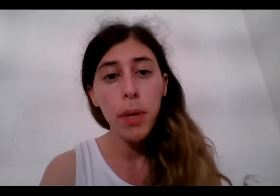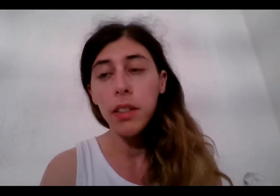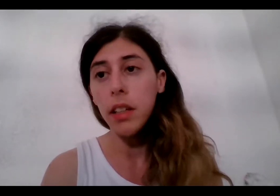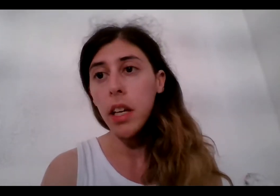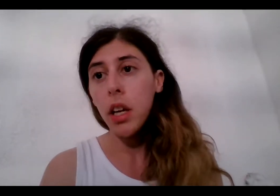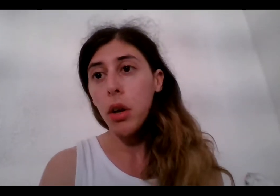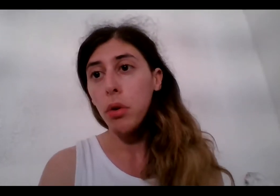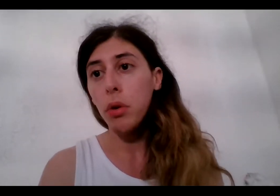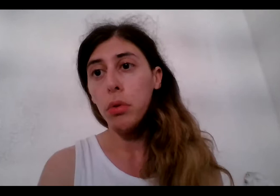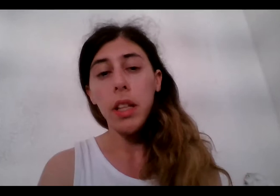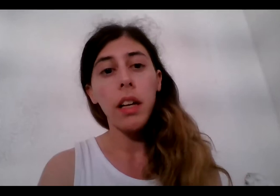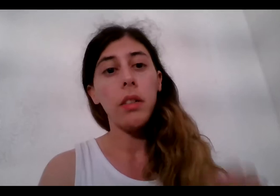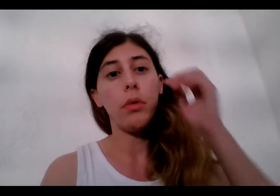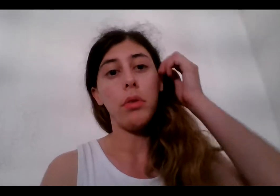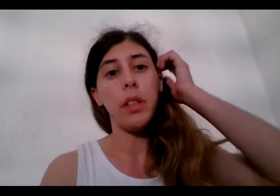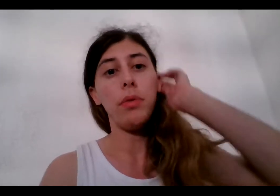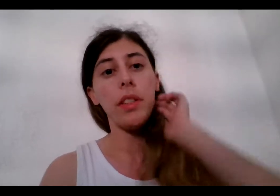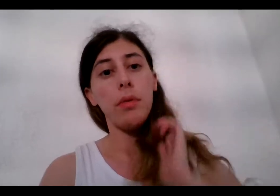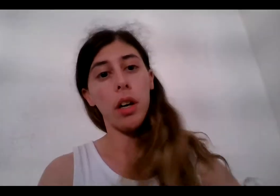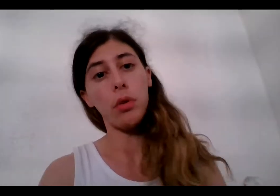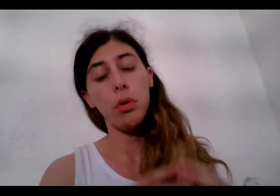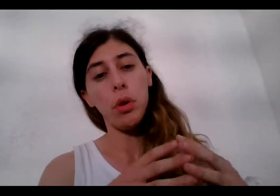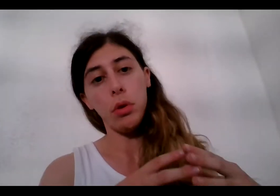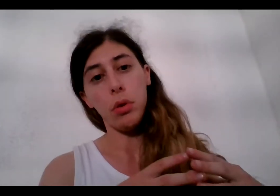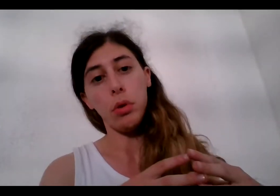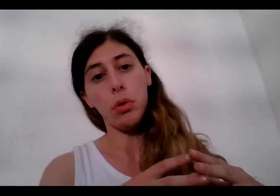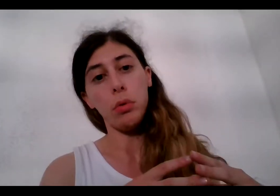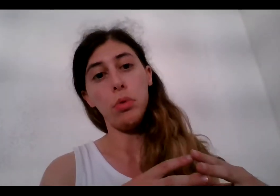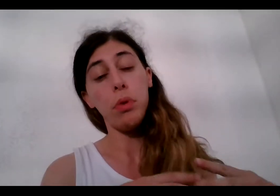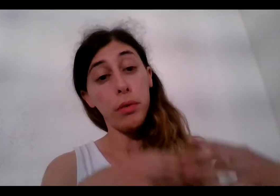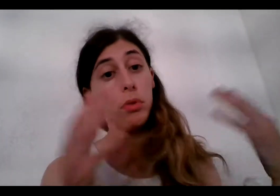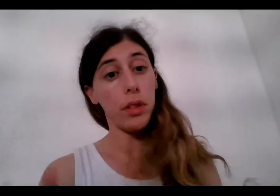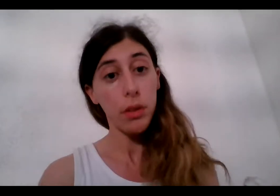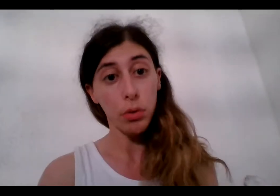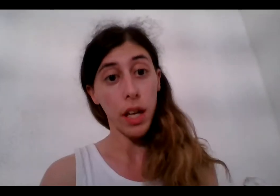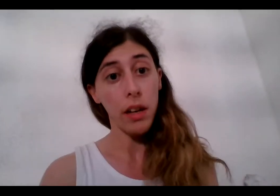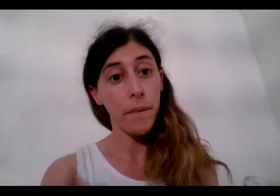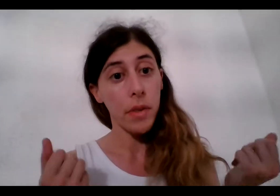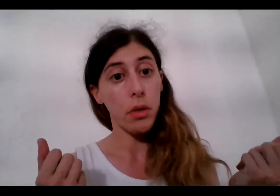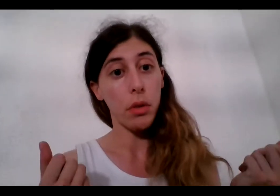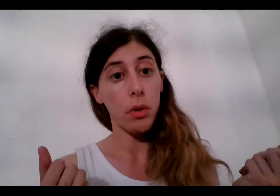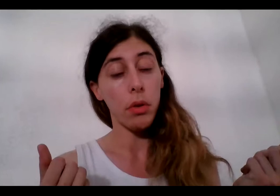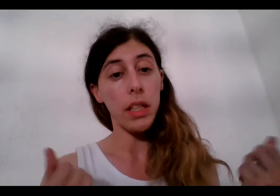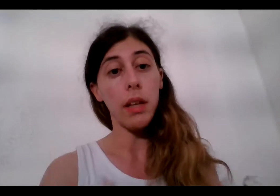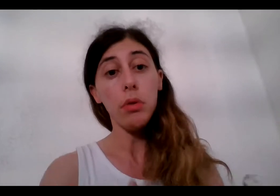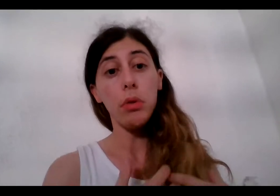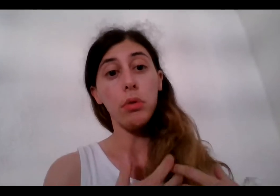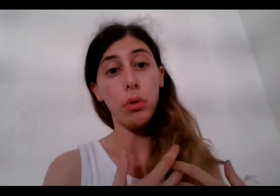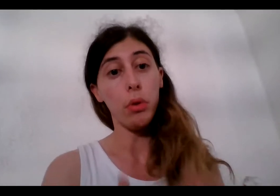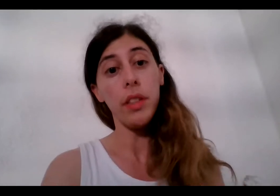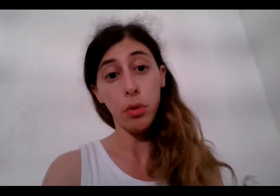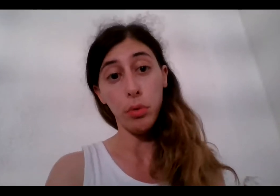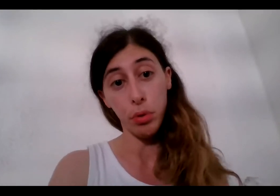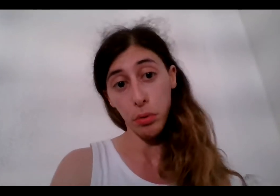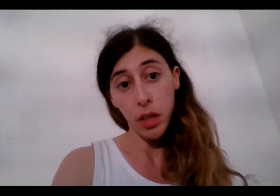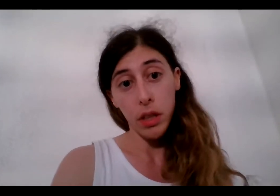sur Marseille, il faut savoir que du point de vue national, il y a eu une